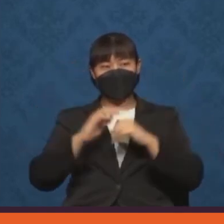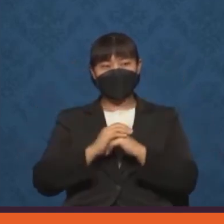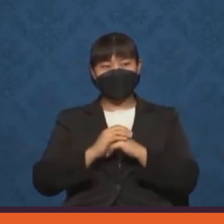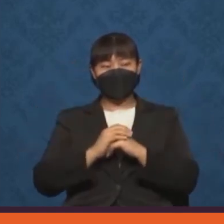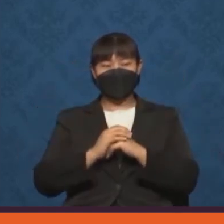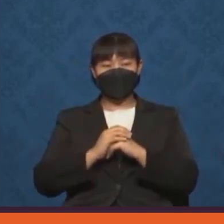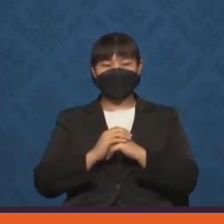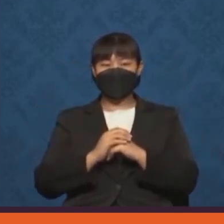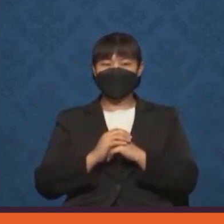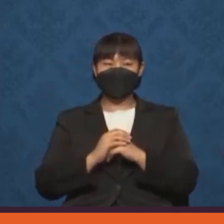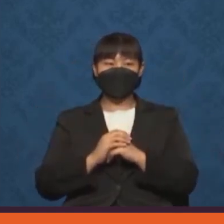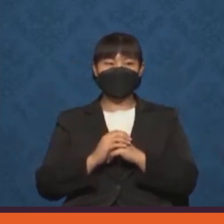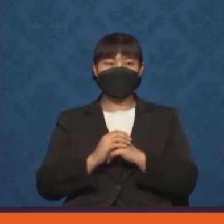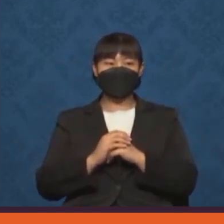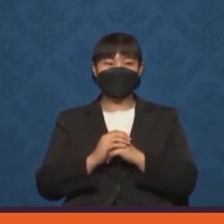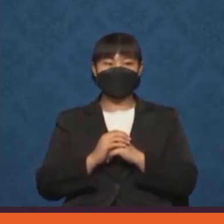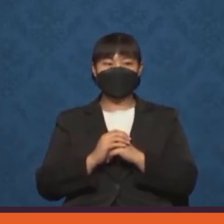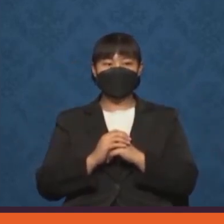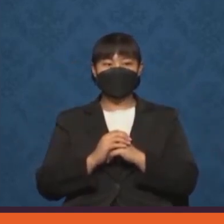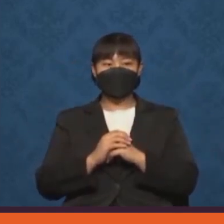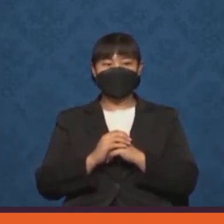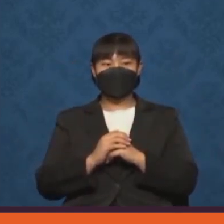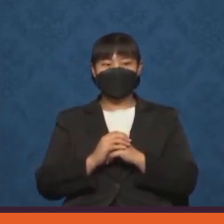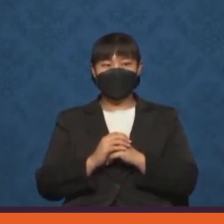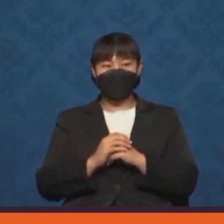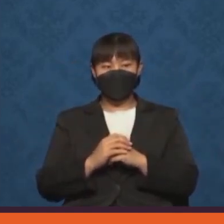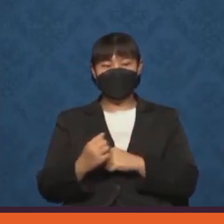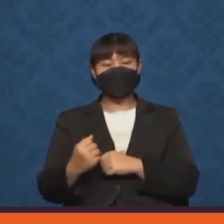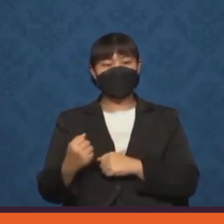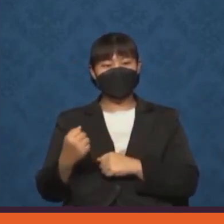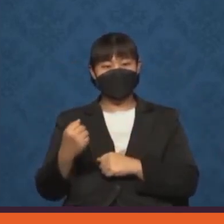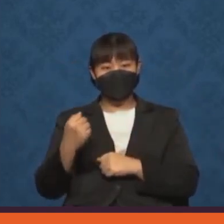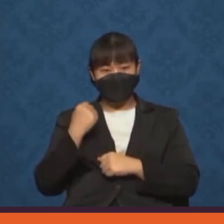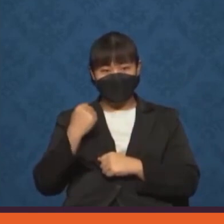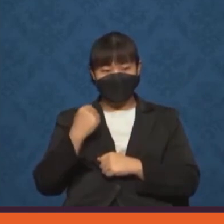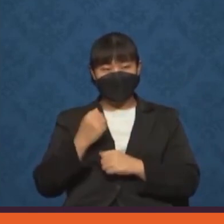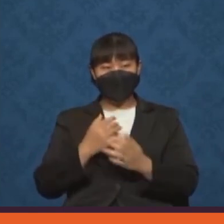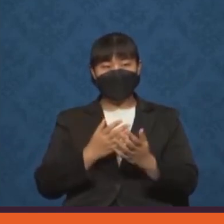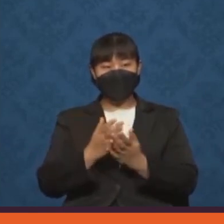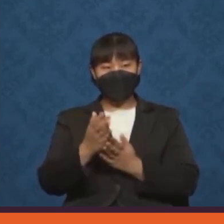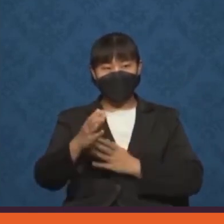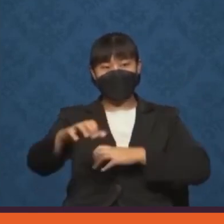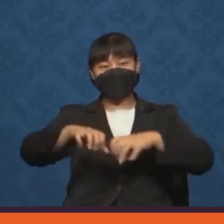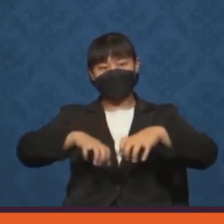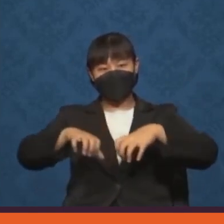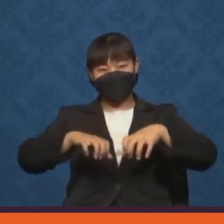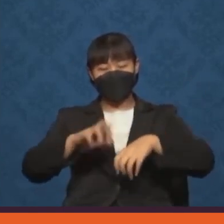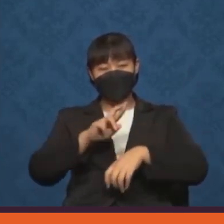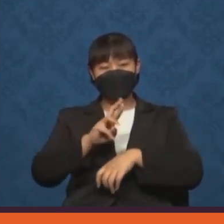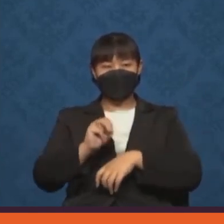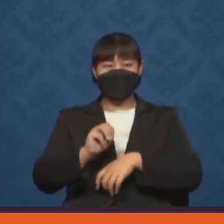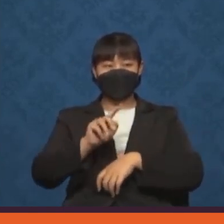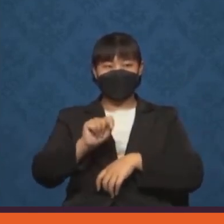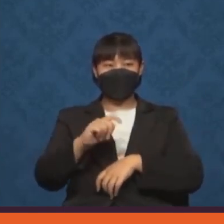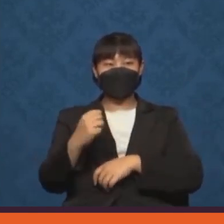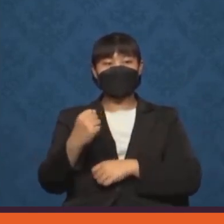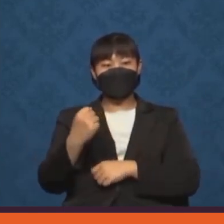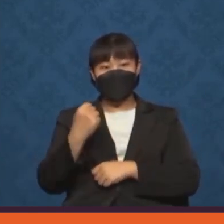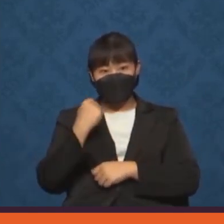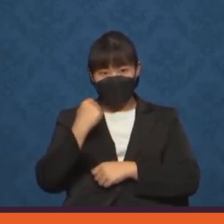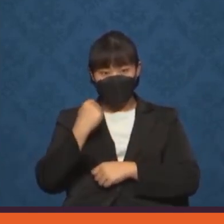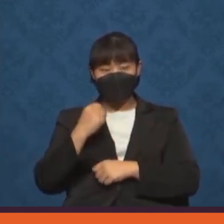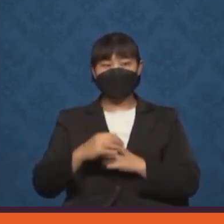ของท่านจามอนเลยก็คือเรื่องของการต้องมีสตรองพรายมินิสเตอร์ฝ่ายบริหารที่เข้มแข็งมีนายกรัฐมนตรีที่เข้มแข็งท่านฝันอยากเห็นประเทศไ